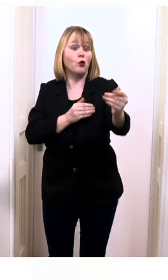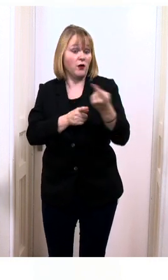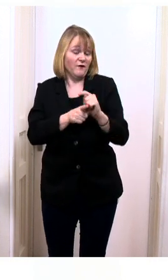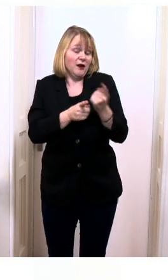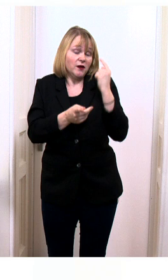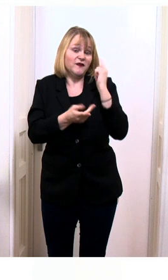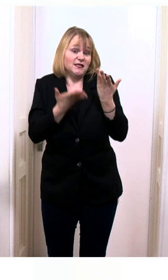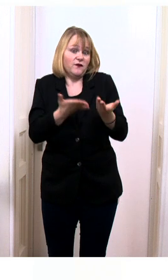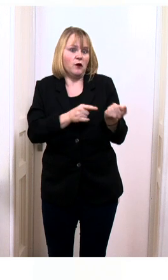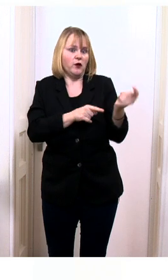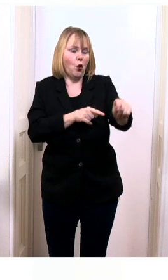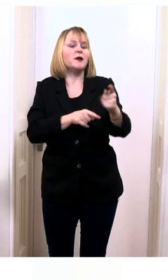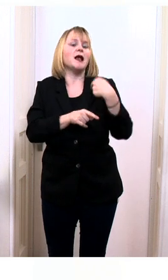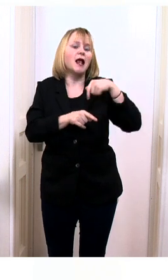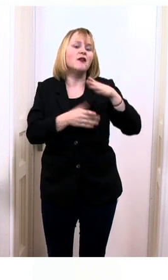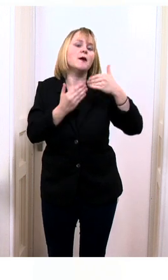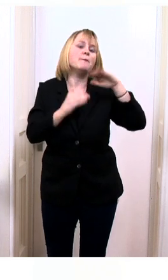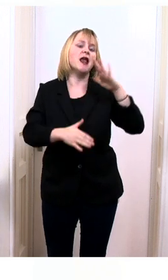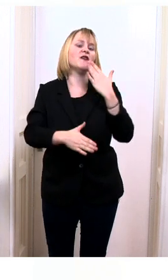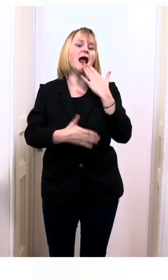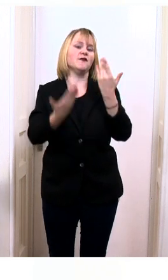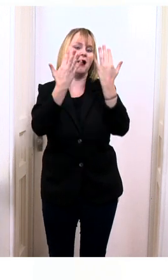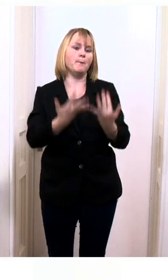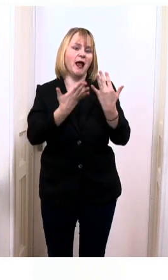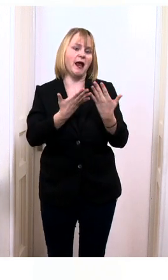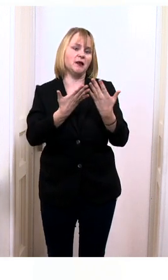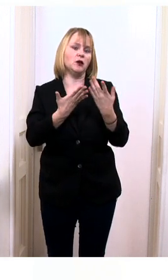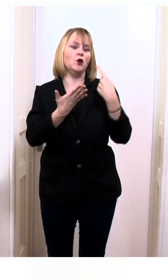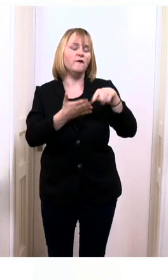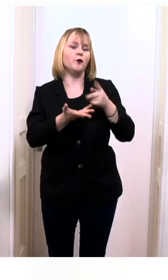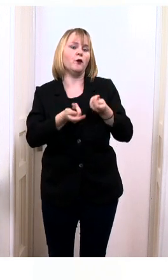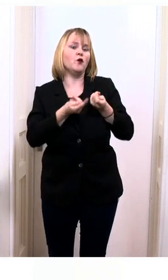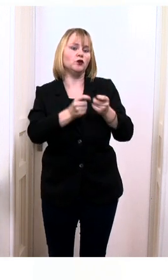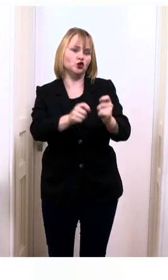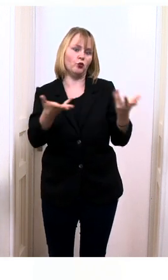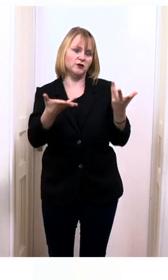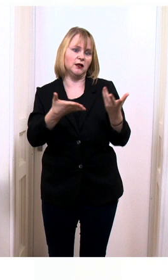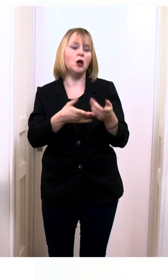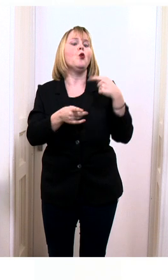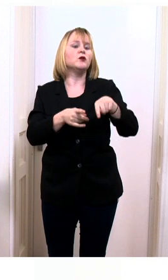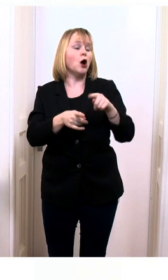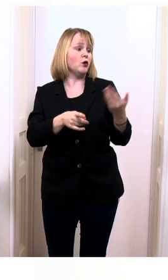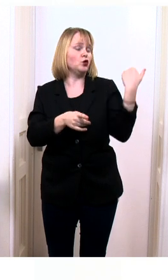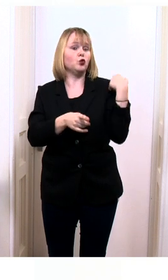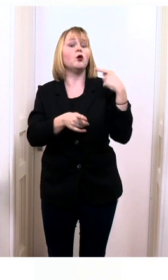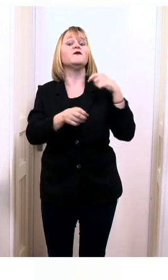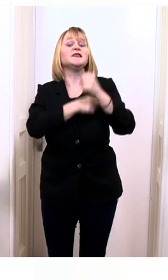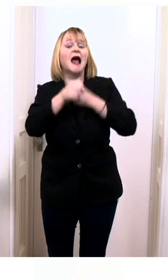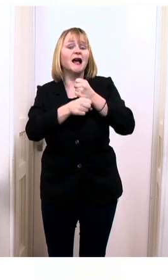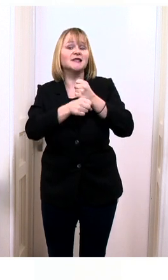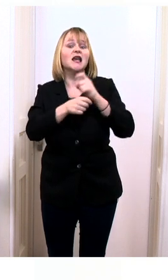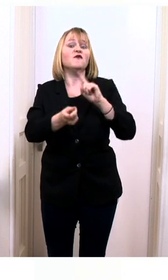ansteht, dann eben einfacher berechnet werden kann und auch, weil über den Jahreswechsel natürlich die